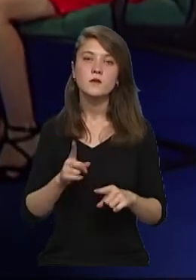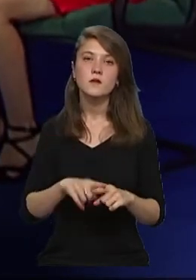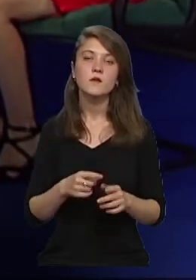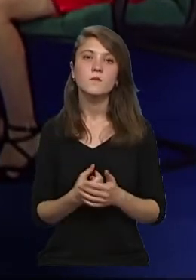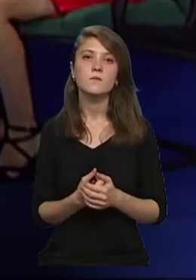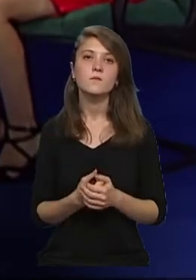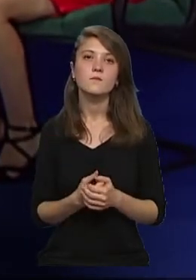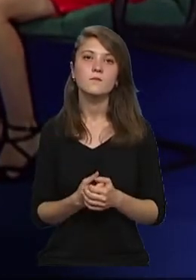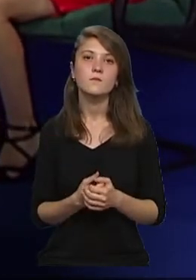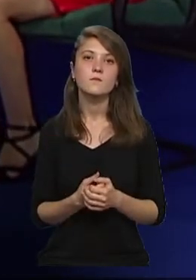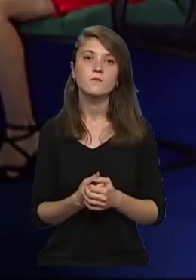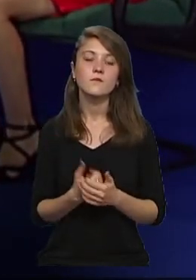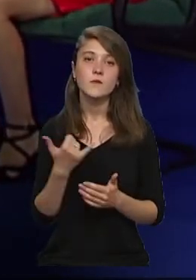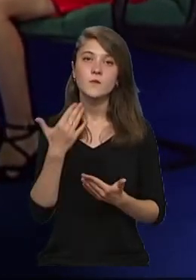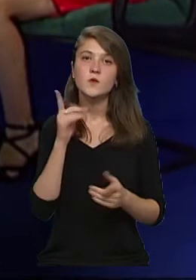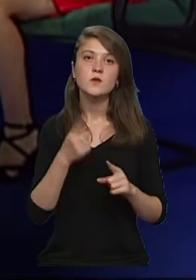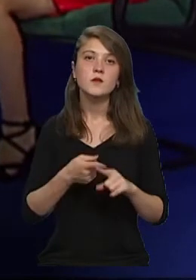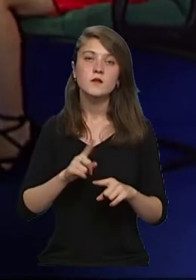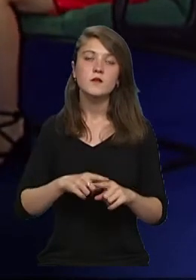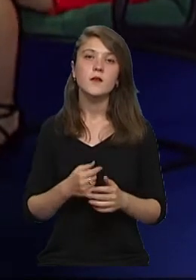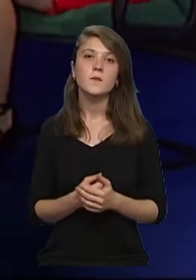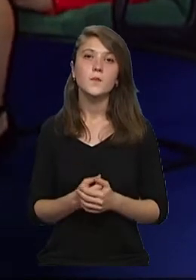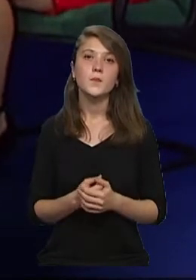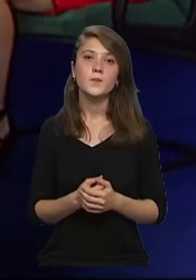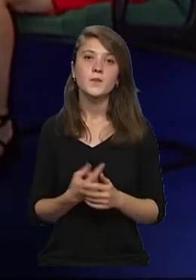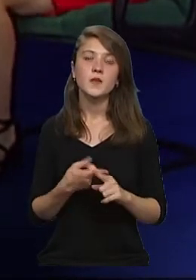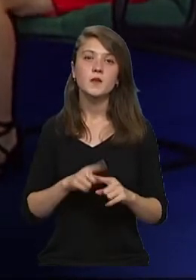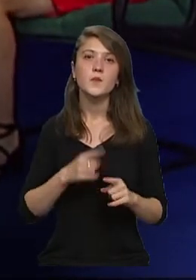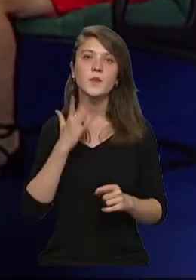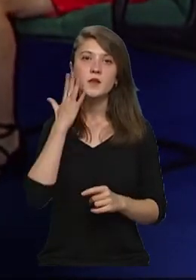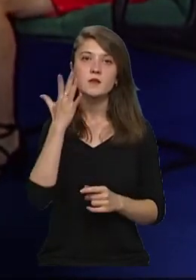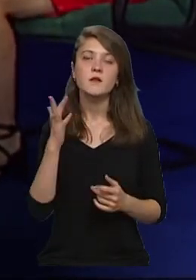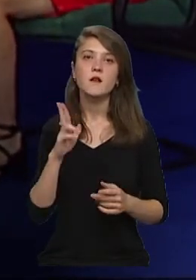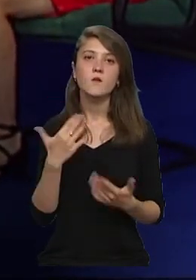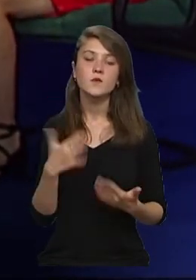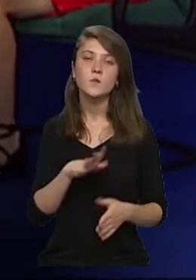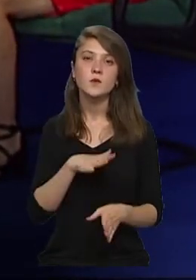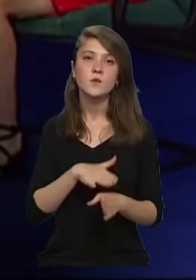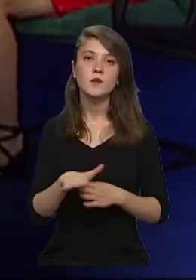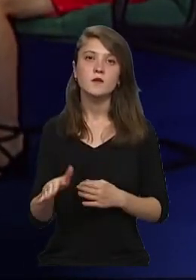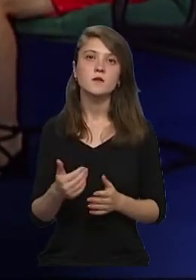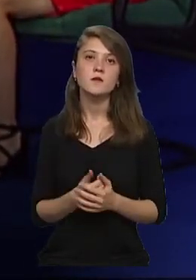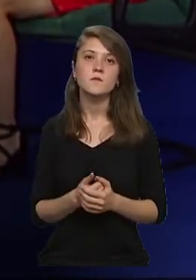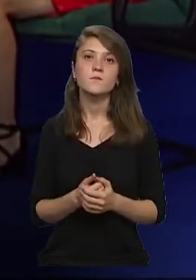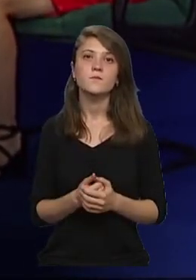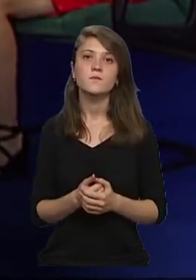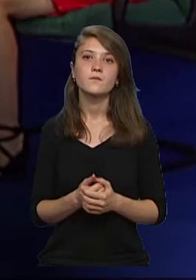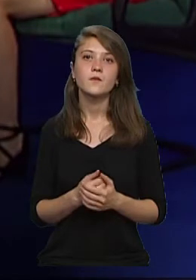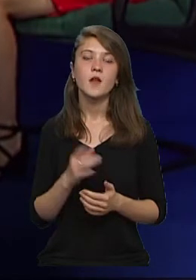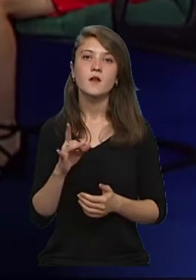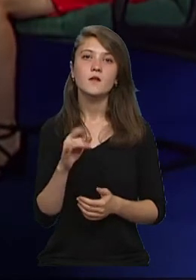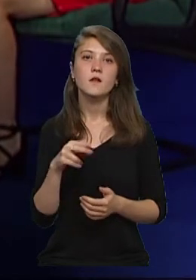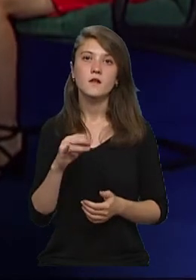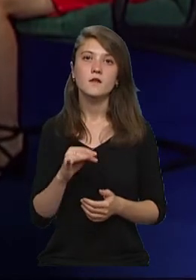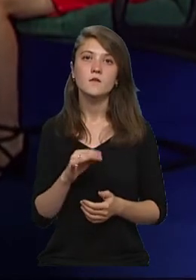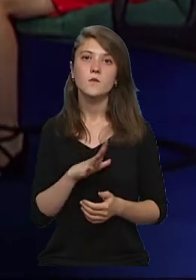децентралізація, я вперше... А вас запитують таке? Що таке? Це мрія, яка збулася, коли ти 2 скликання був головою районної ради і